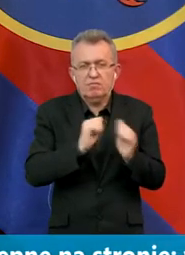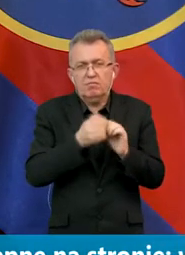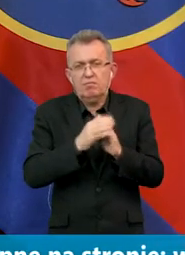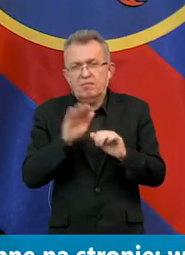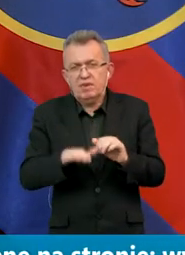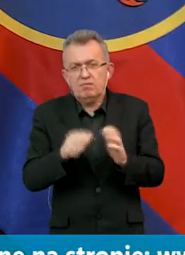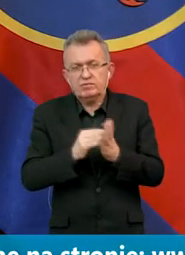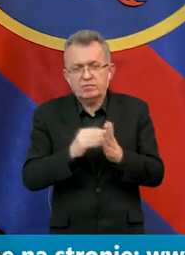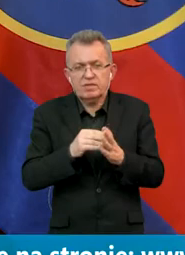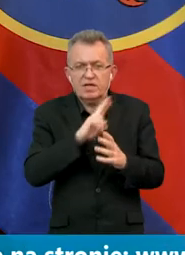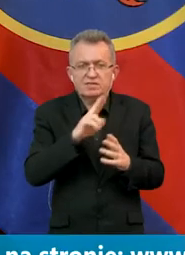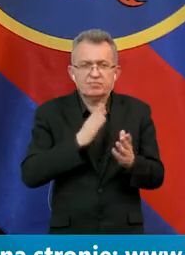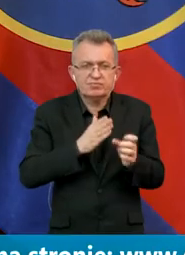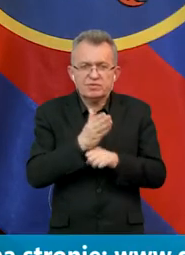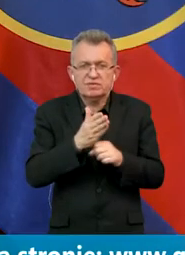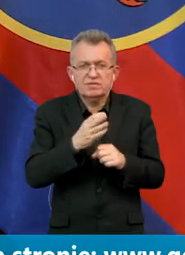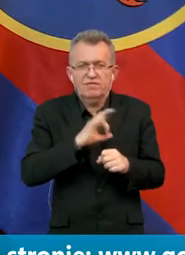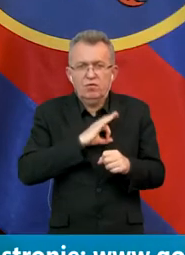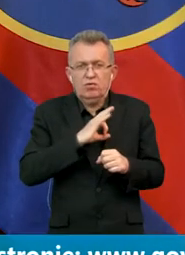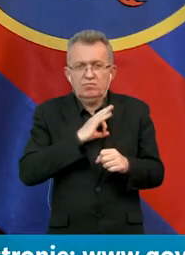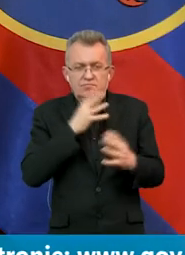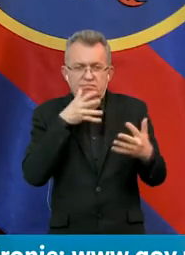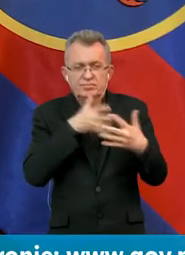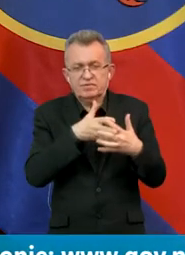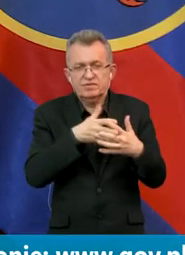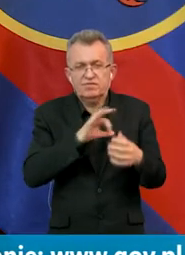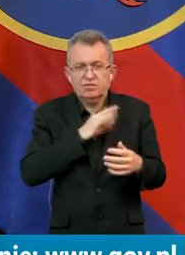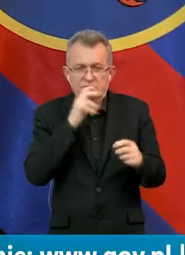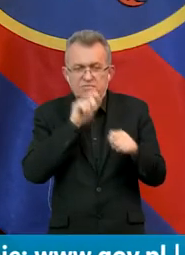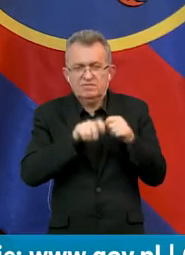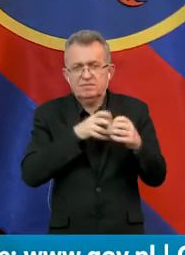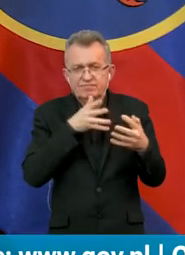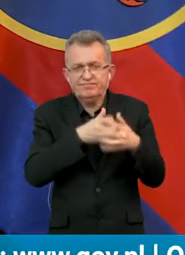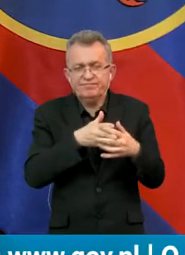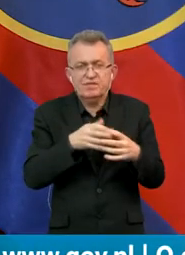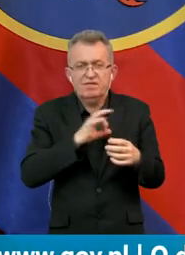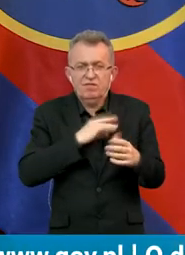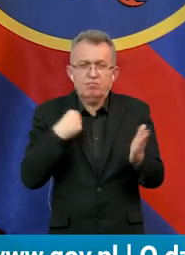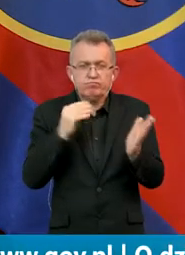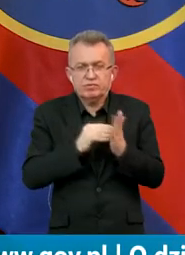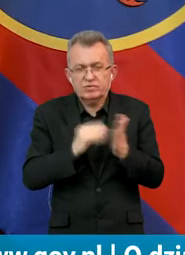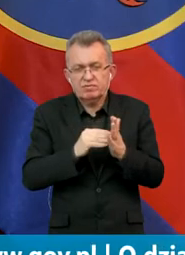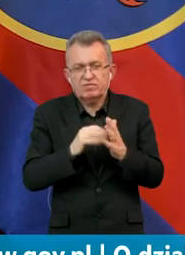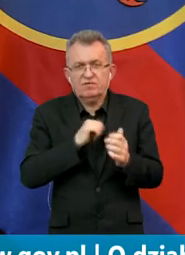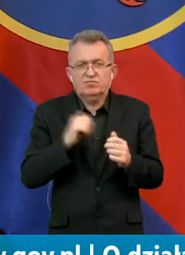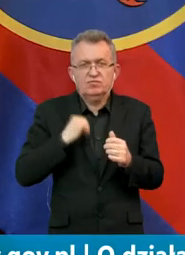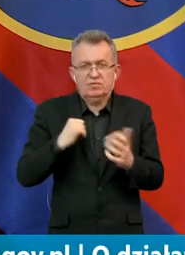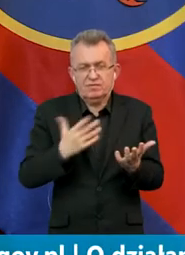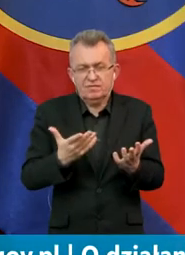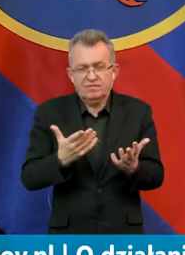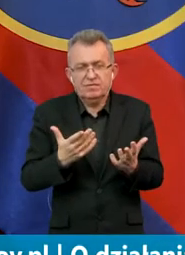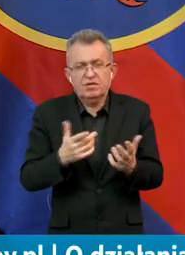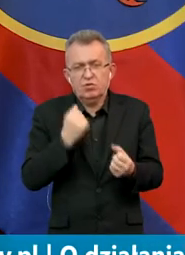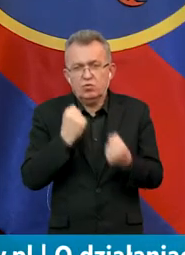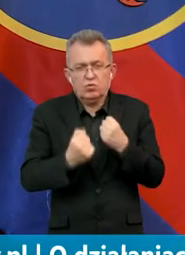każdy robi to przez pryzmat własnego filtra, własnego postrzegania rzeczywistości, własnych potrzeb, własnych oczekiwań, więc